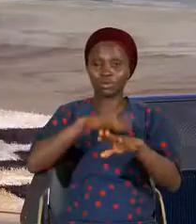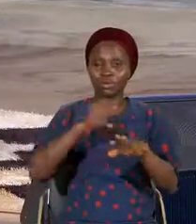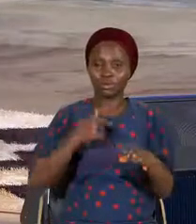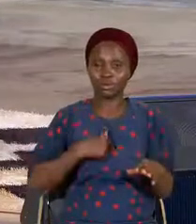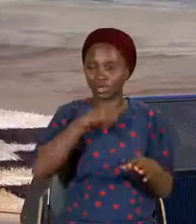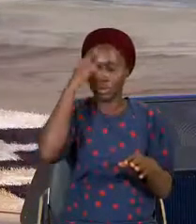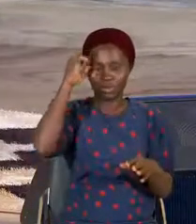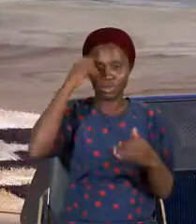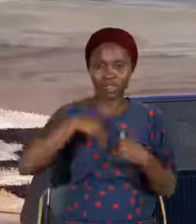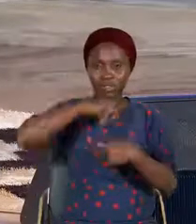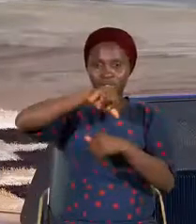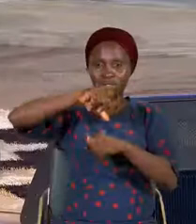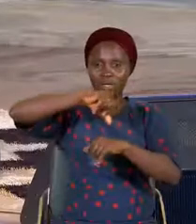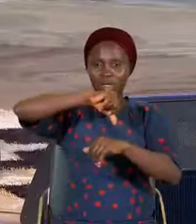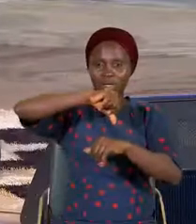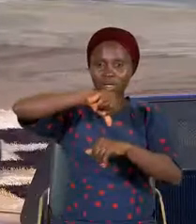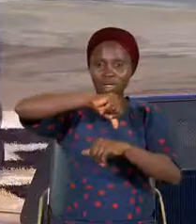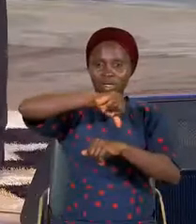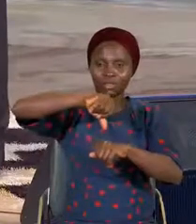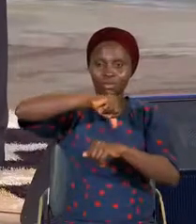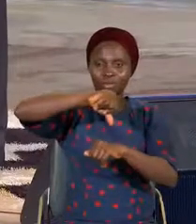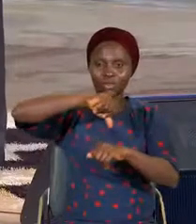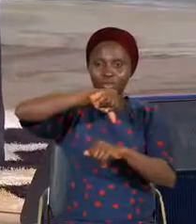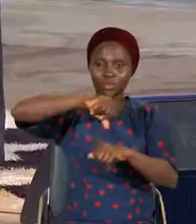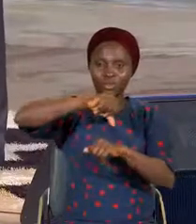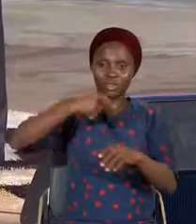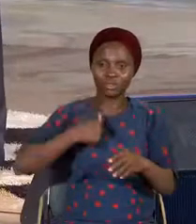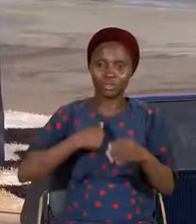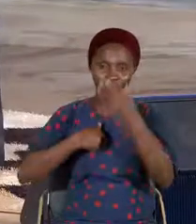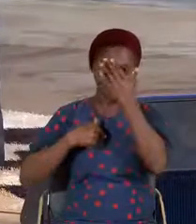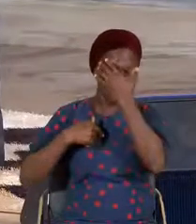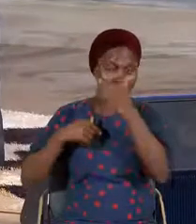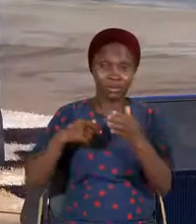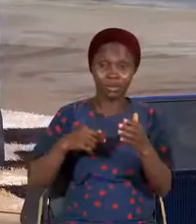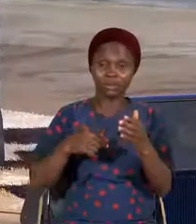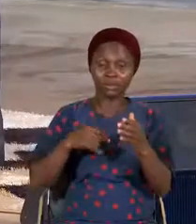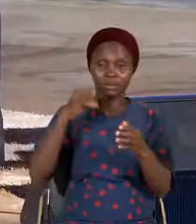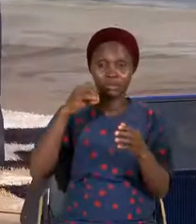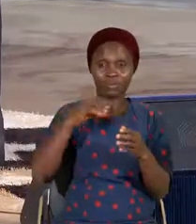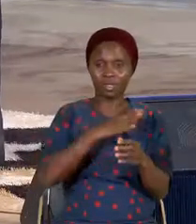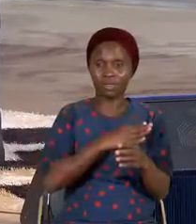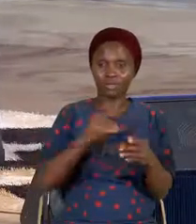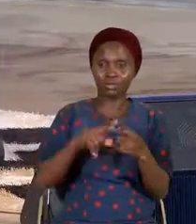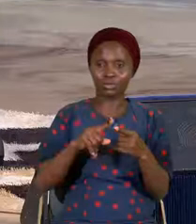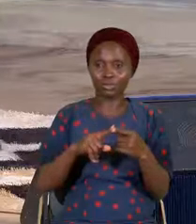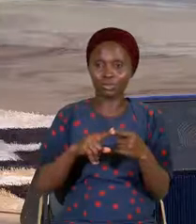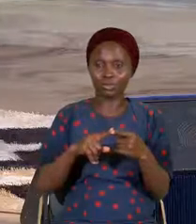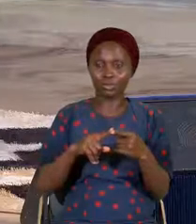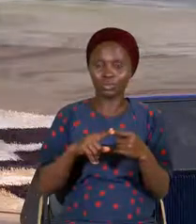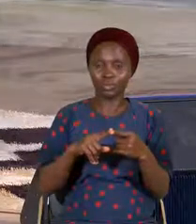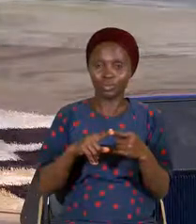nouvelles aux pauvres, pour ouvrir les yeux des aveugles et pour renvoyer libres ceux-là qui